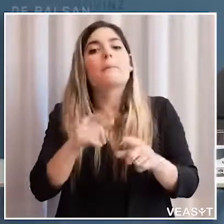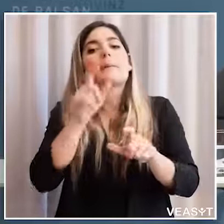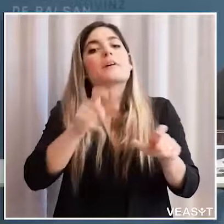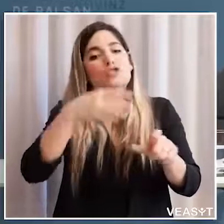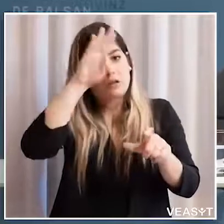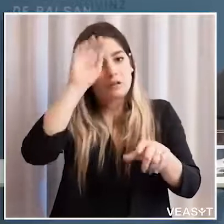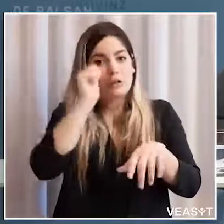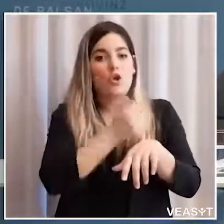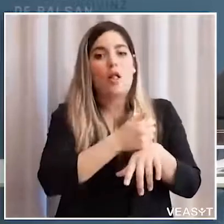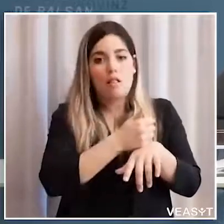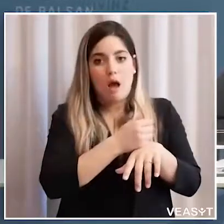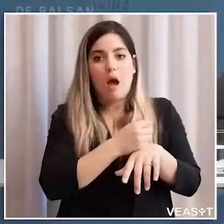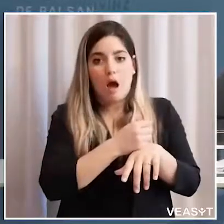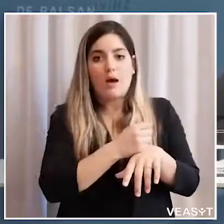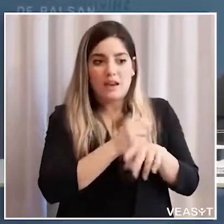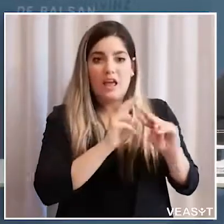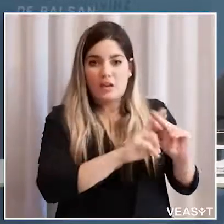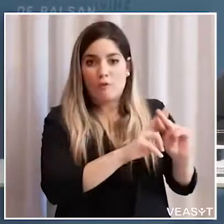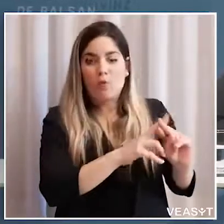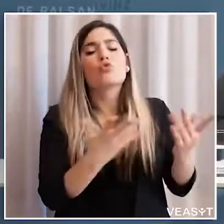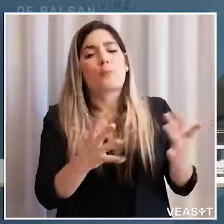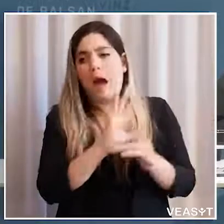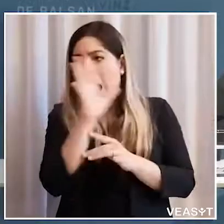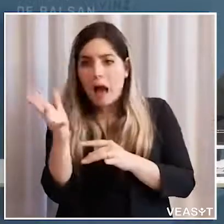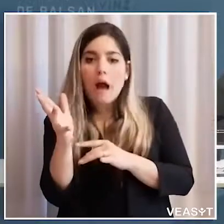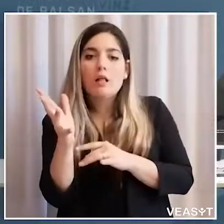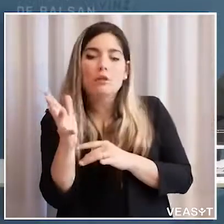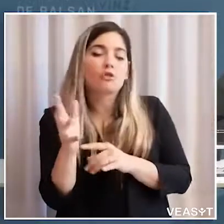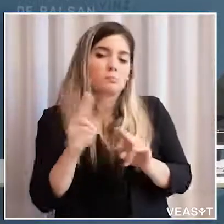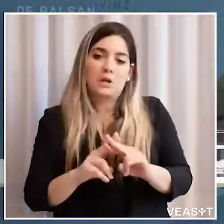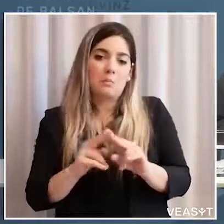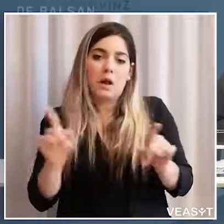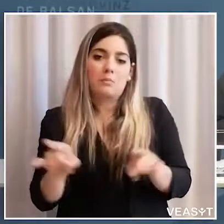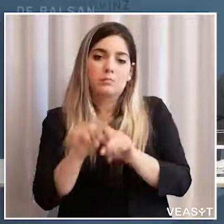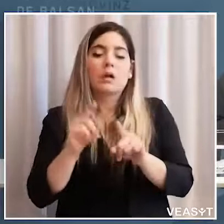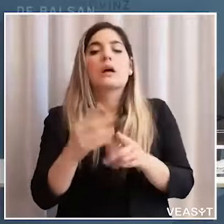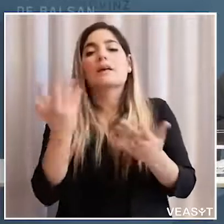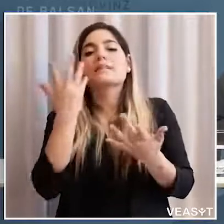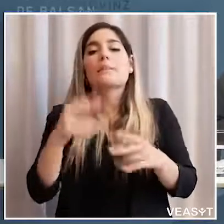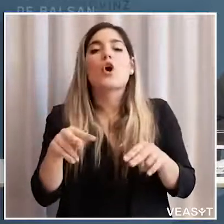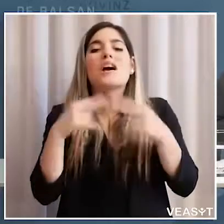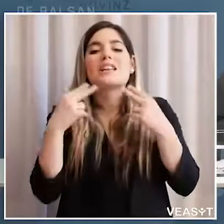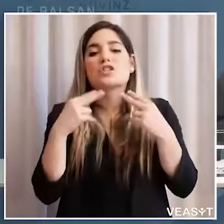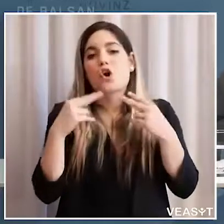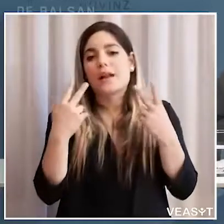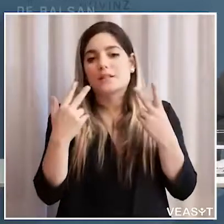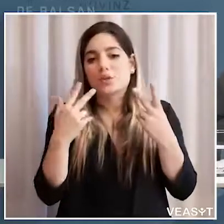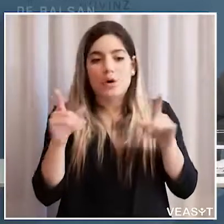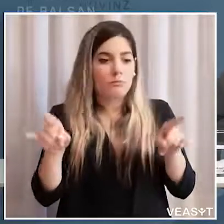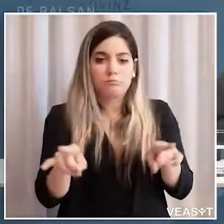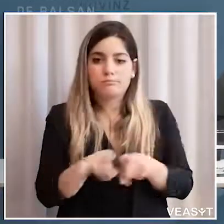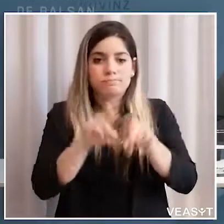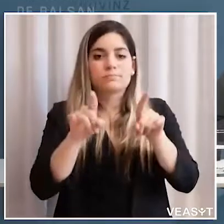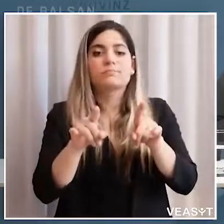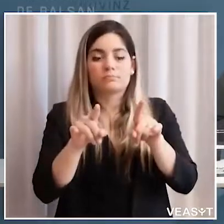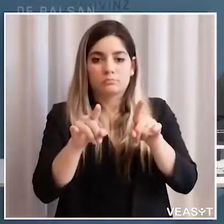rifugi che spiegherà anche tutti gli altri comportamenti per il resto vigono le regole generali per esempio per la ristorazione vivono le stesse regole